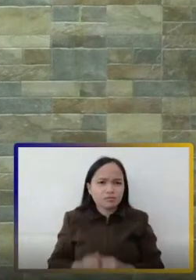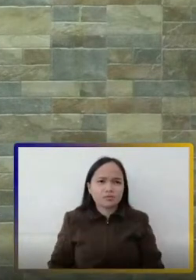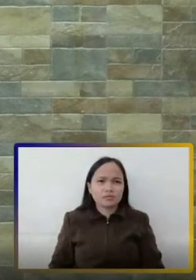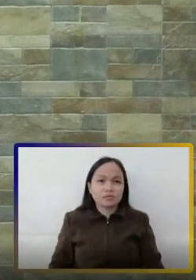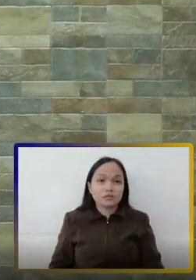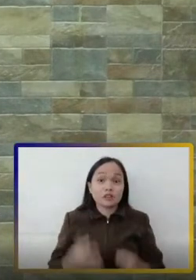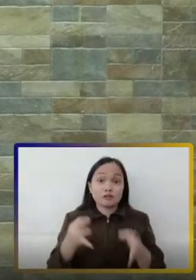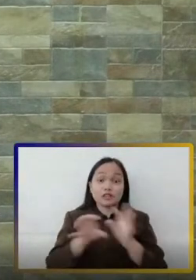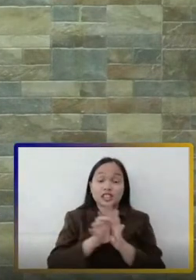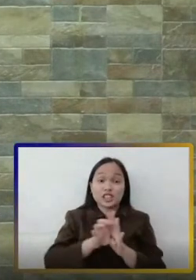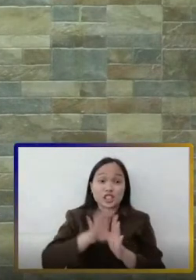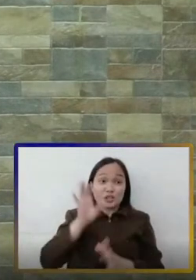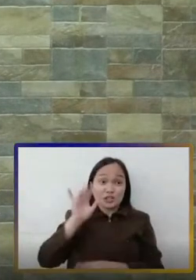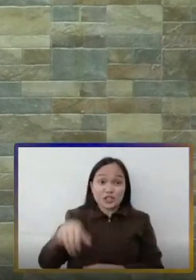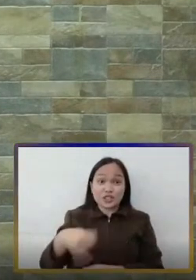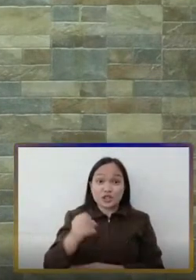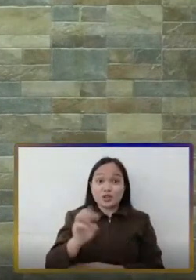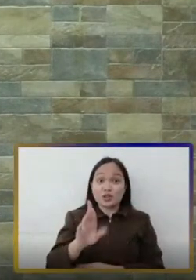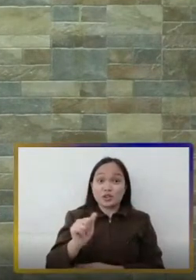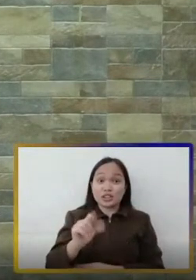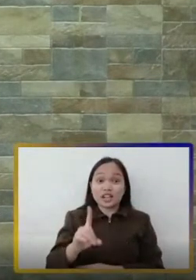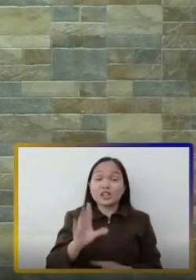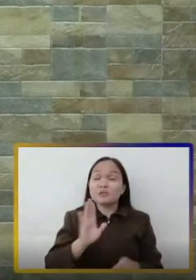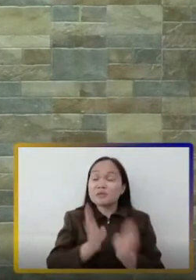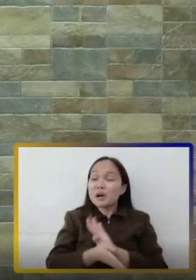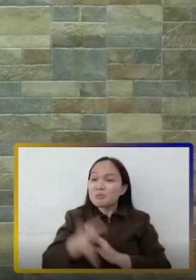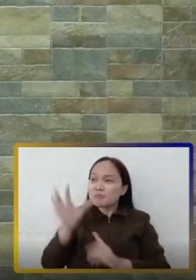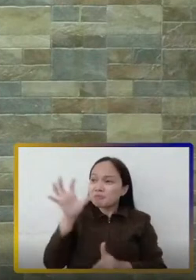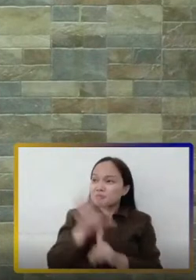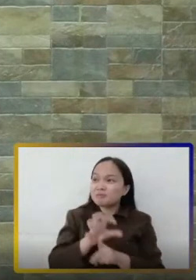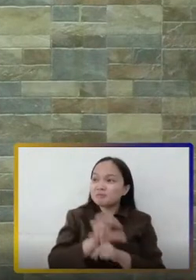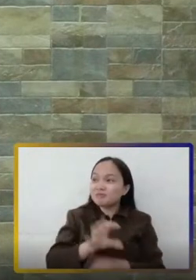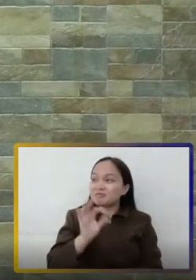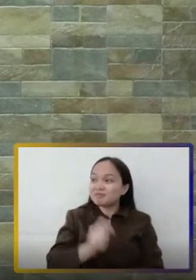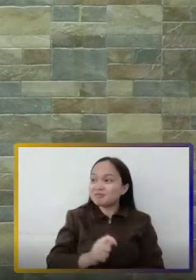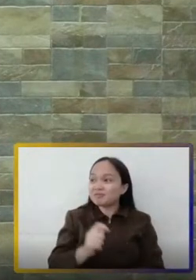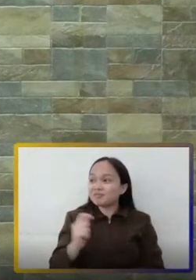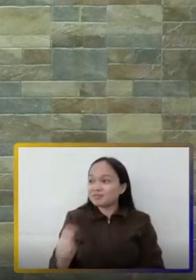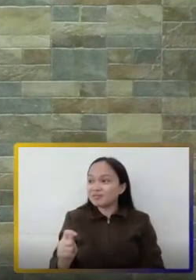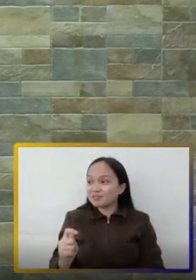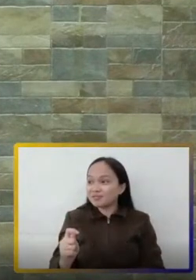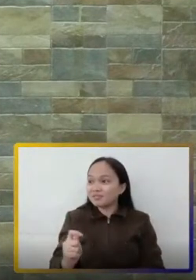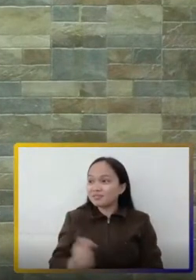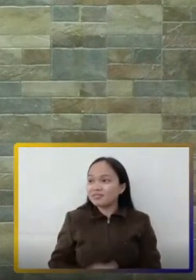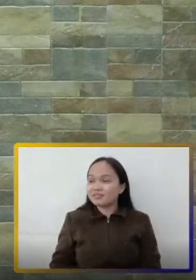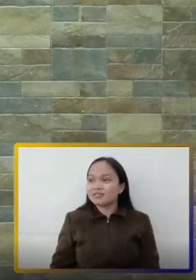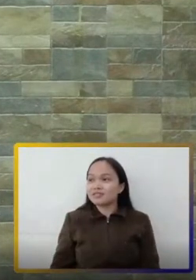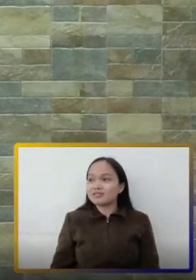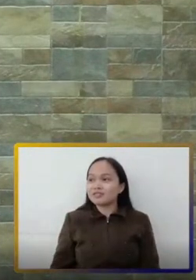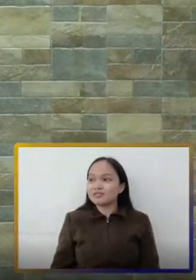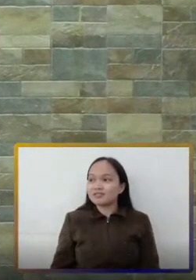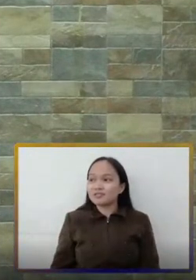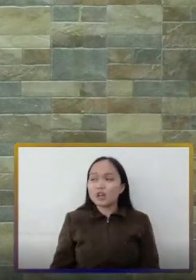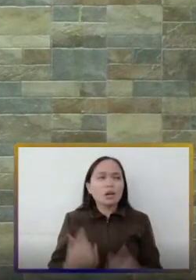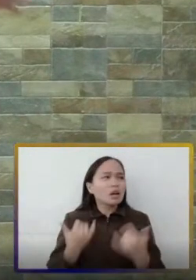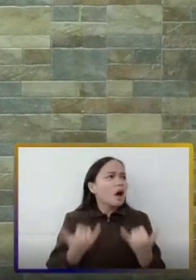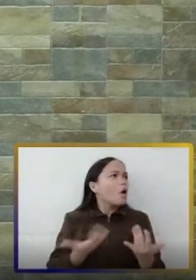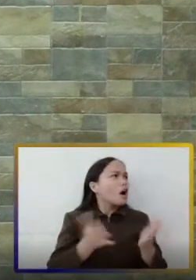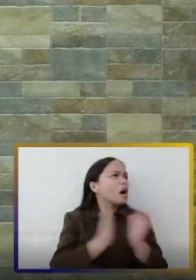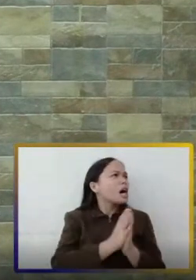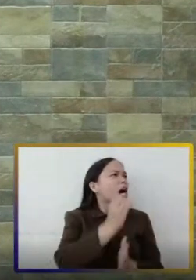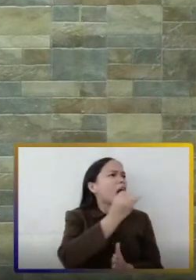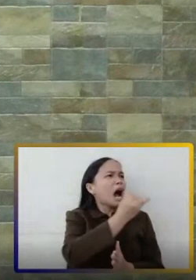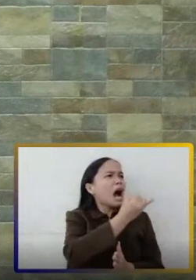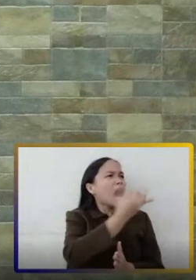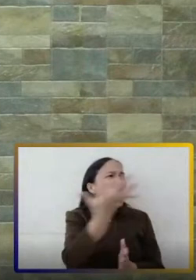Kung si Gerald mapapa-adik natin sa TikTok, customer na yan. Kapatid, ilang milyon ang